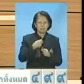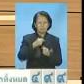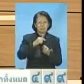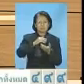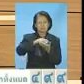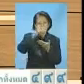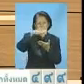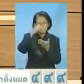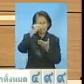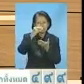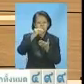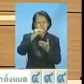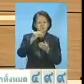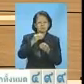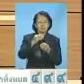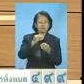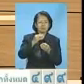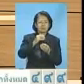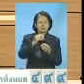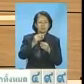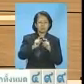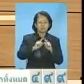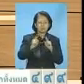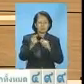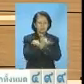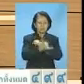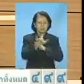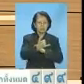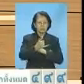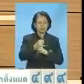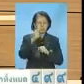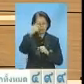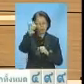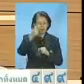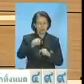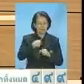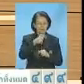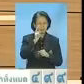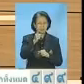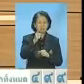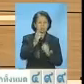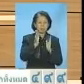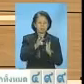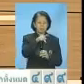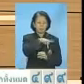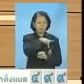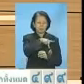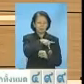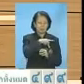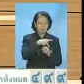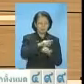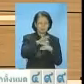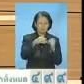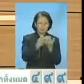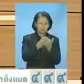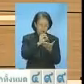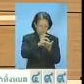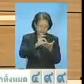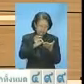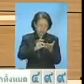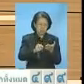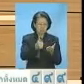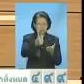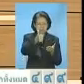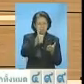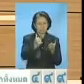เหมือนคนอื่นเพราะผมเป็นพุทธท่านครับทั้งหมดที่ท่านเขียนเนี่ยดูดีหมดนะแต่ข้อสรุป